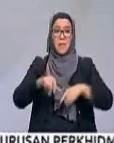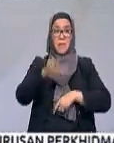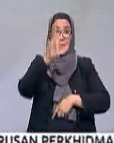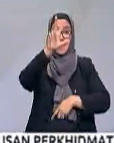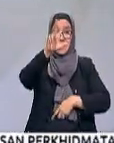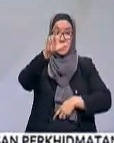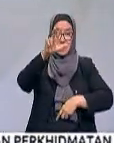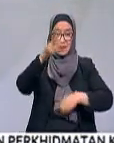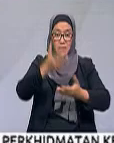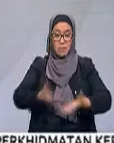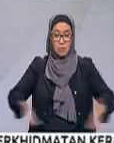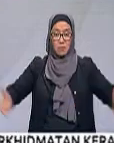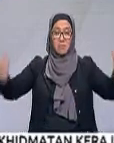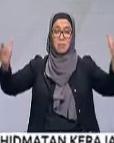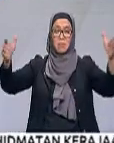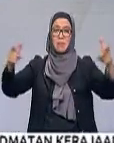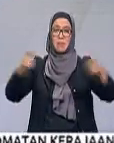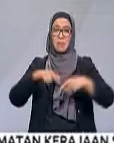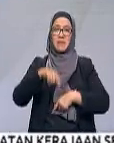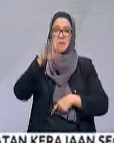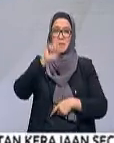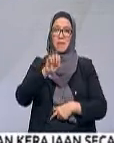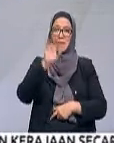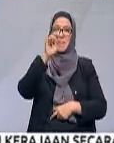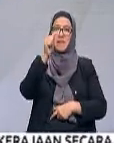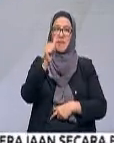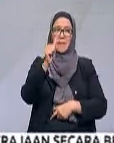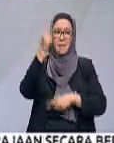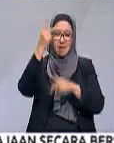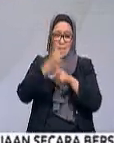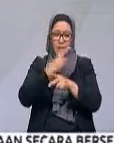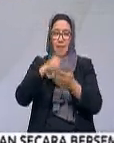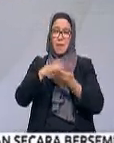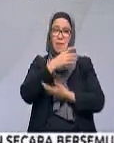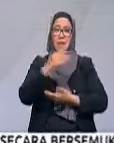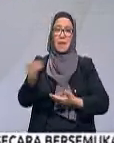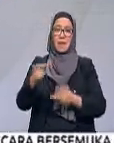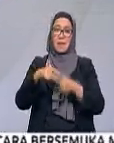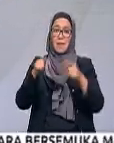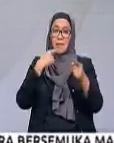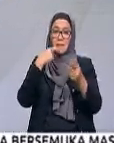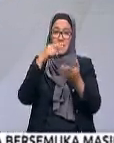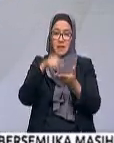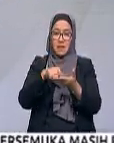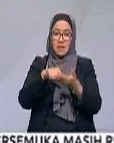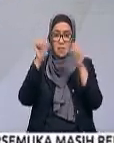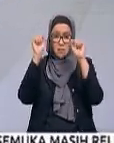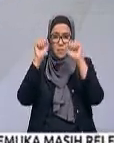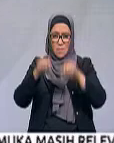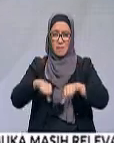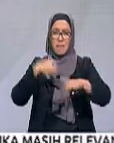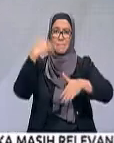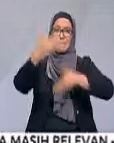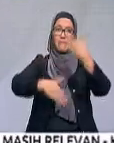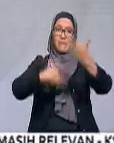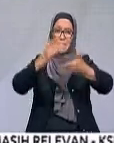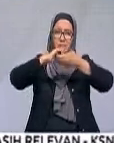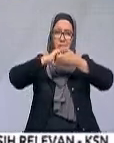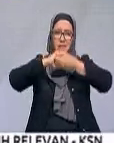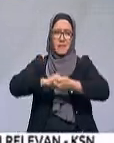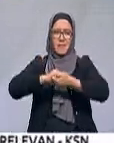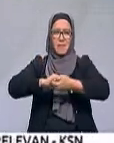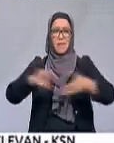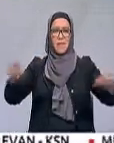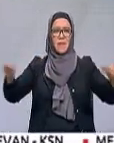3 kawah surau pada tahun ini, alhamdulillah. Dan surau-surau ini kita dapat dengan ini kita dapat mengeratkan lagi